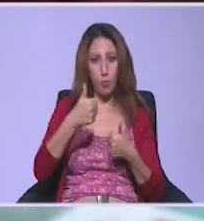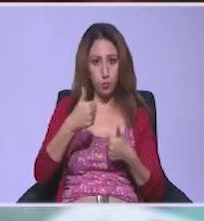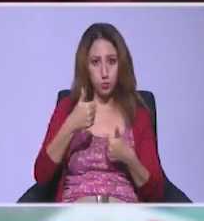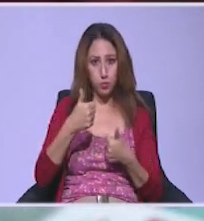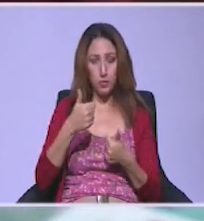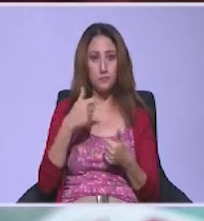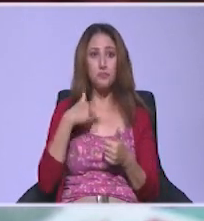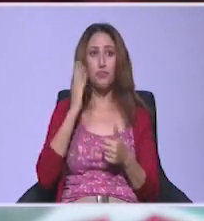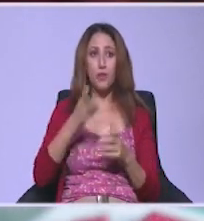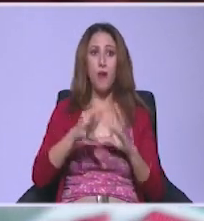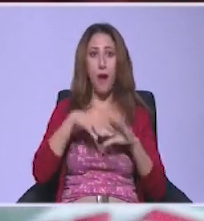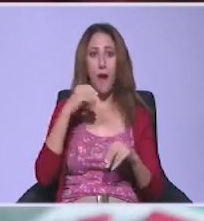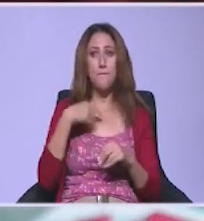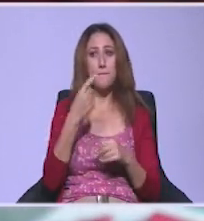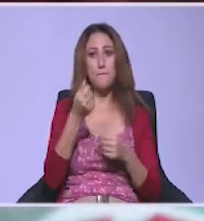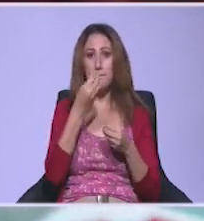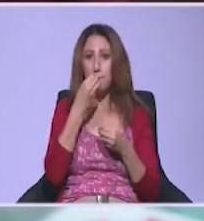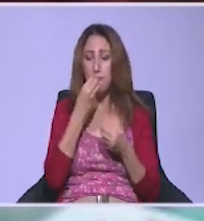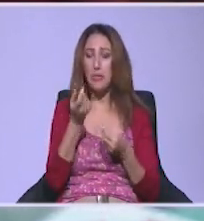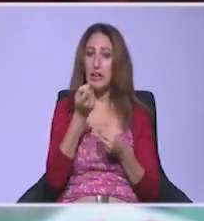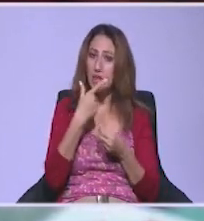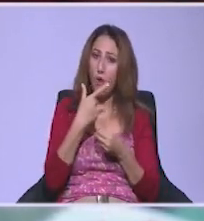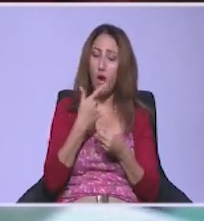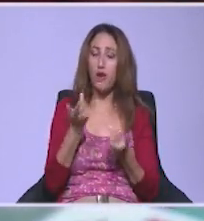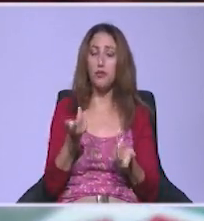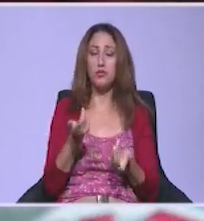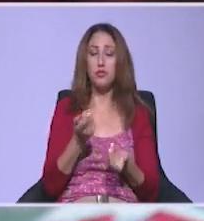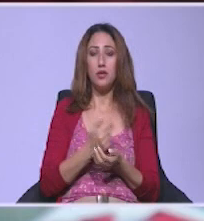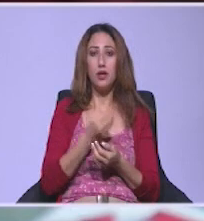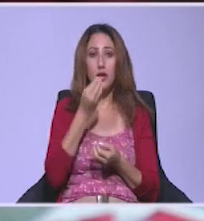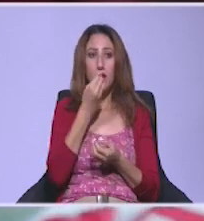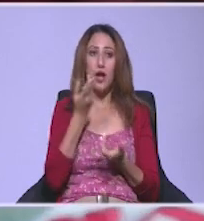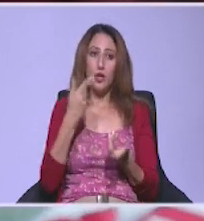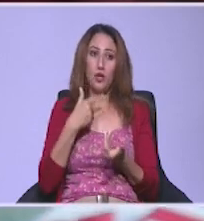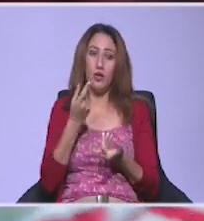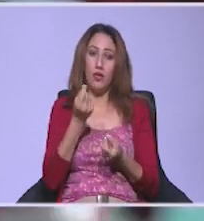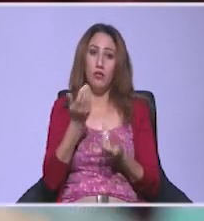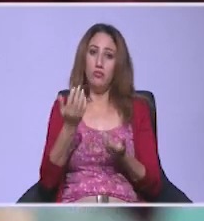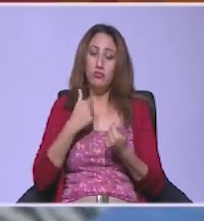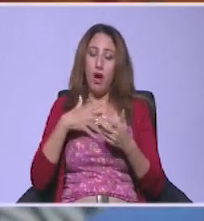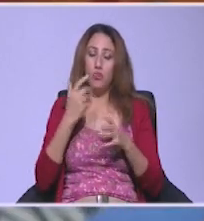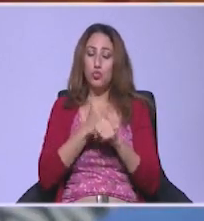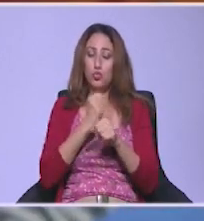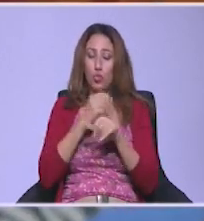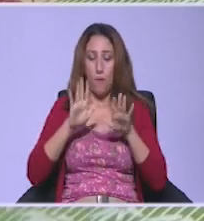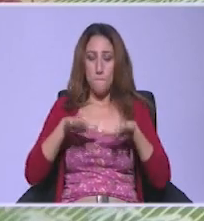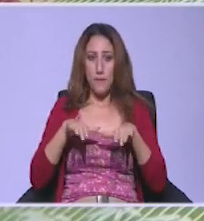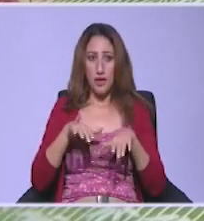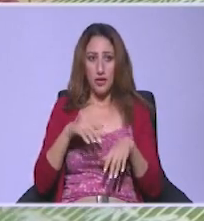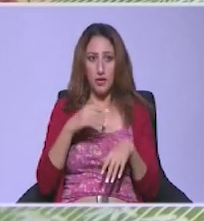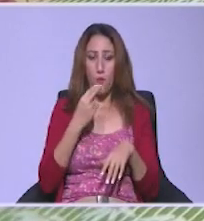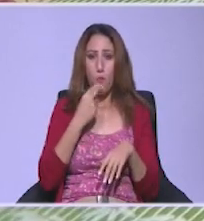اقدر عليها، امشي نفسي، اجيب علاجي، اكل لقمه كده يعني. ربنا يقدرك. على ابنك عايش معاكي ولا متجوز؟ لا